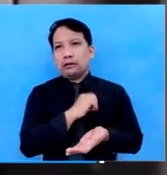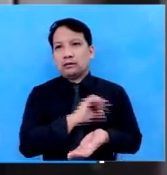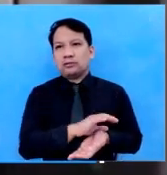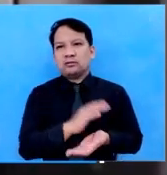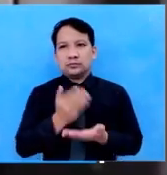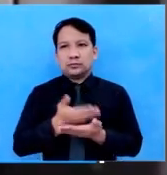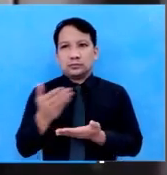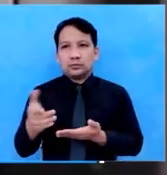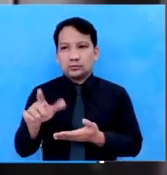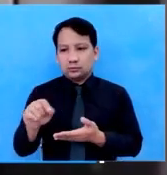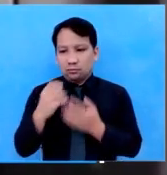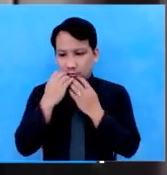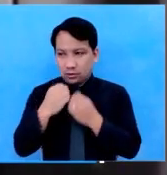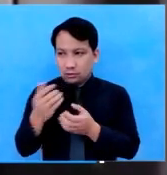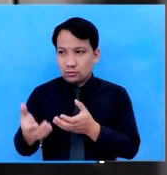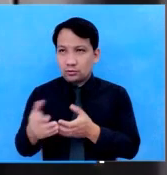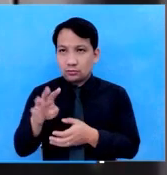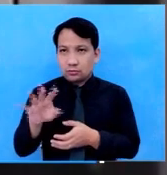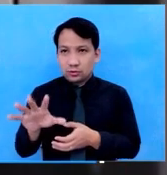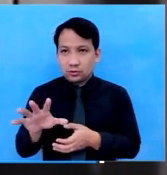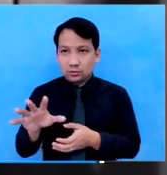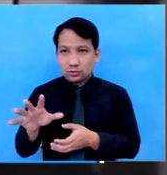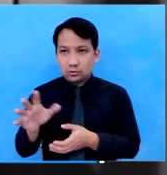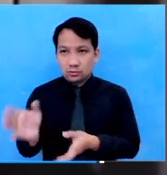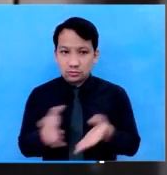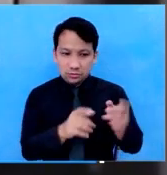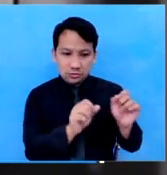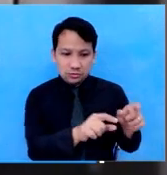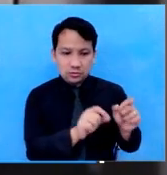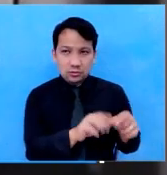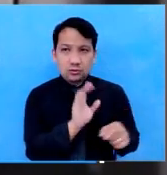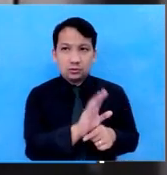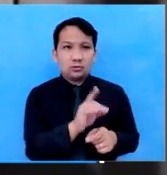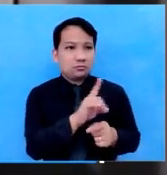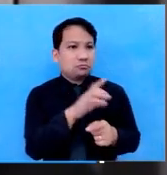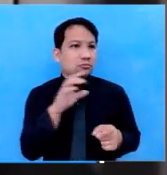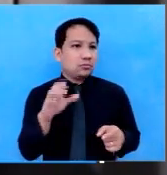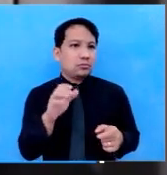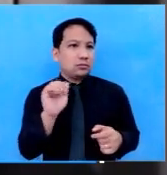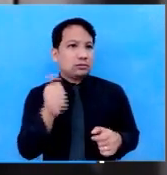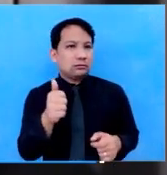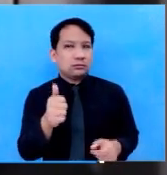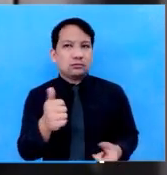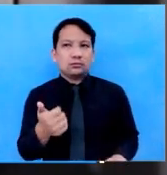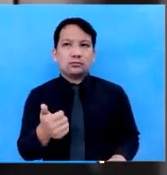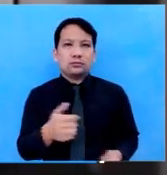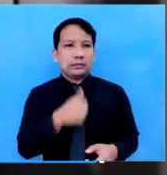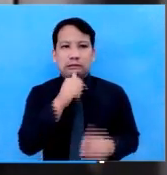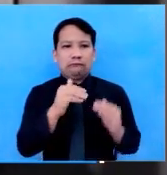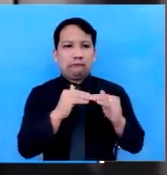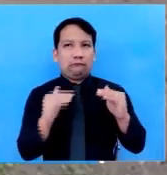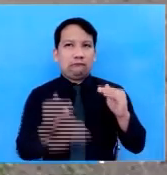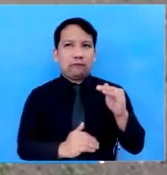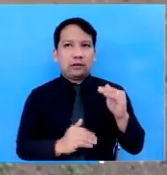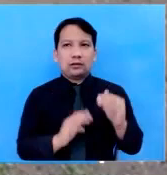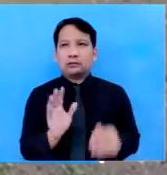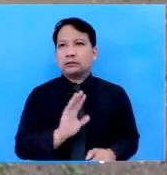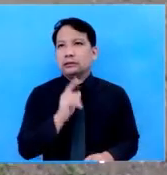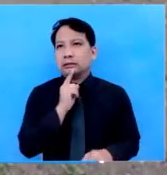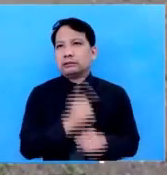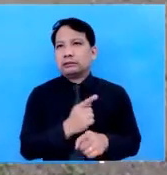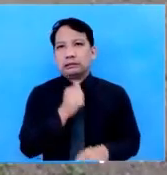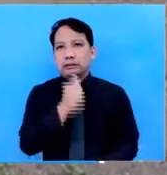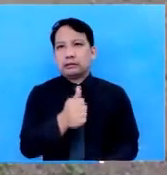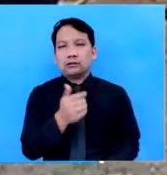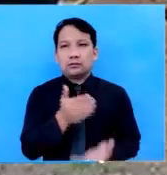very cheap, 45 pesos, and they're selling it at 100, 110. That's unfair. That is not right. Gustuhin